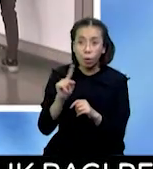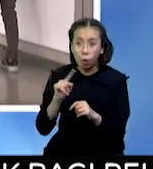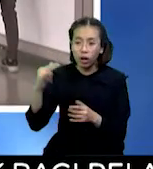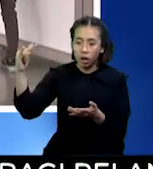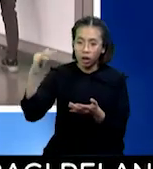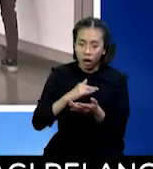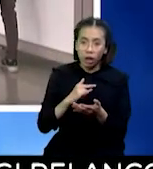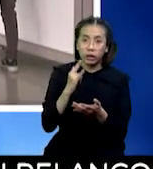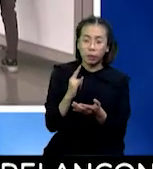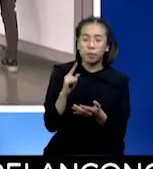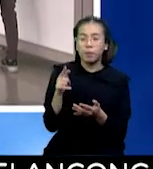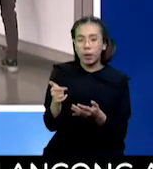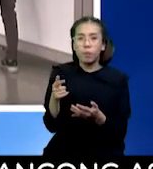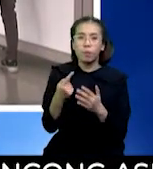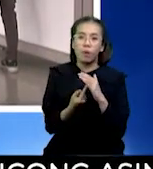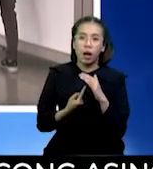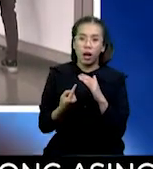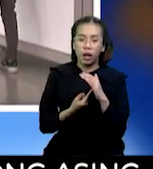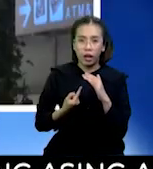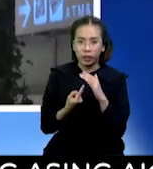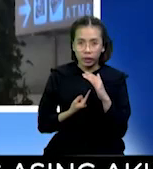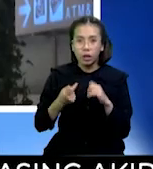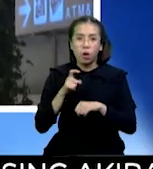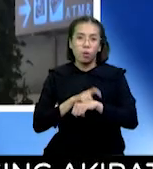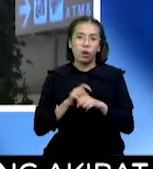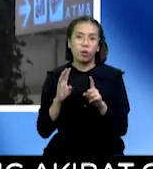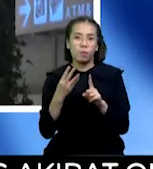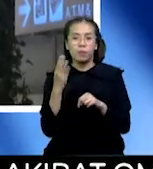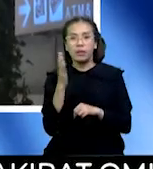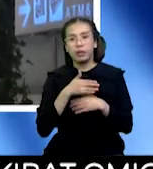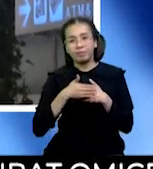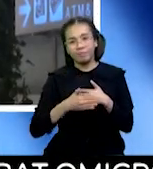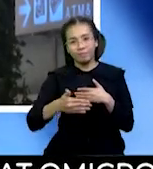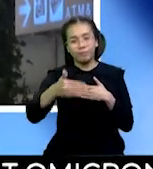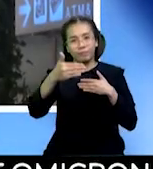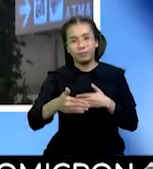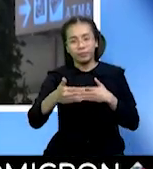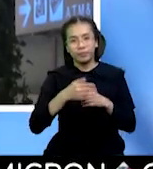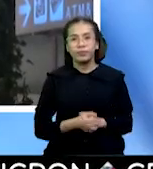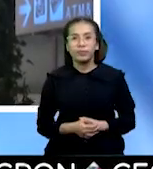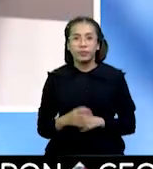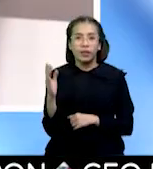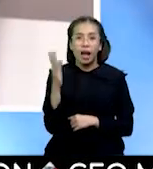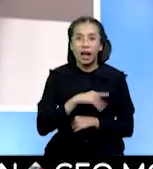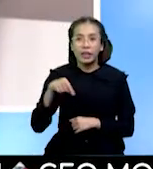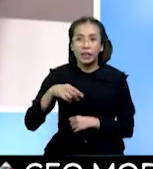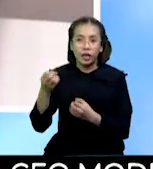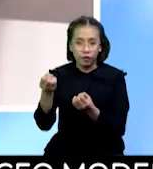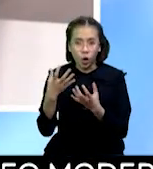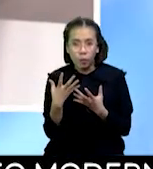harus menjalani masa karantina selama 14 hari. Dan untuk hari ini, menurut informasi yang kami dapatkan, tidak